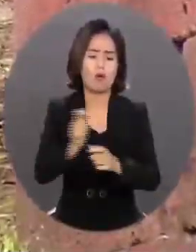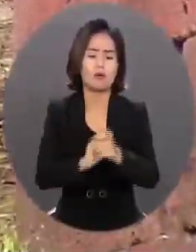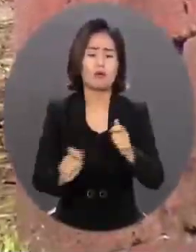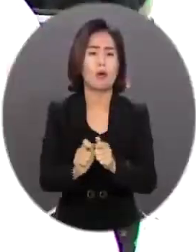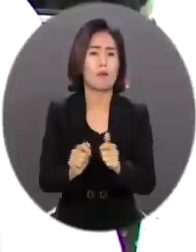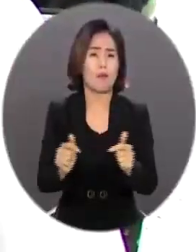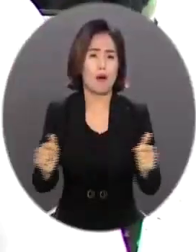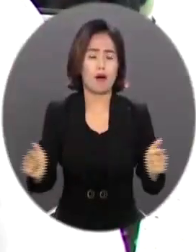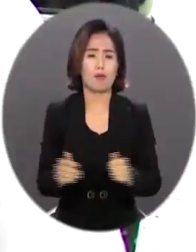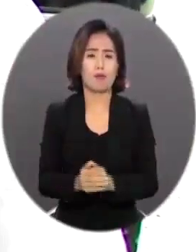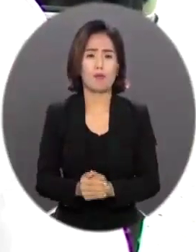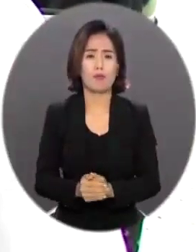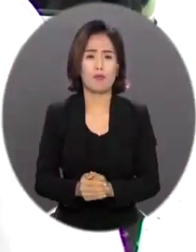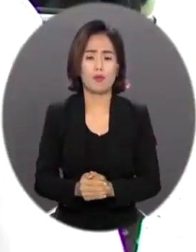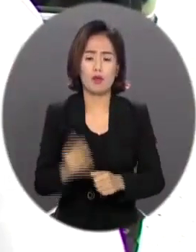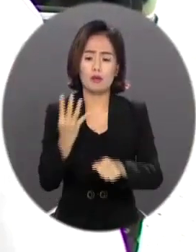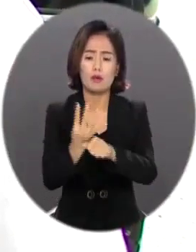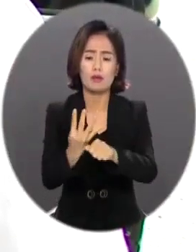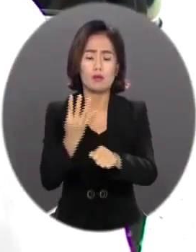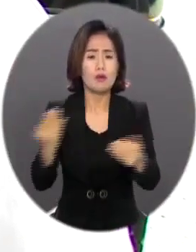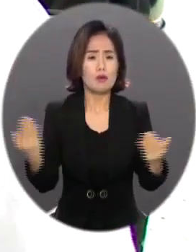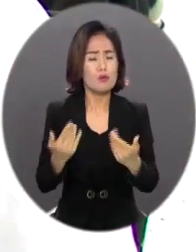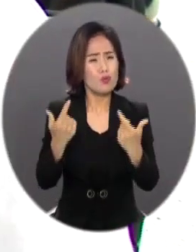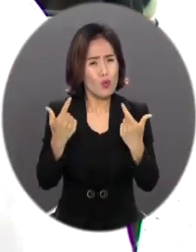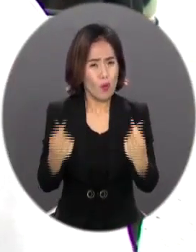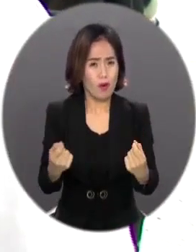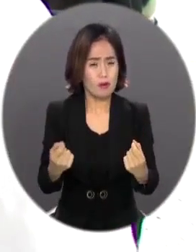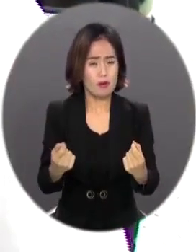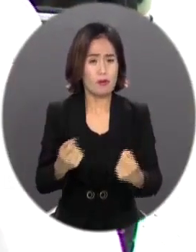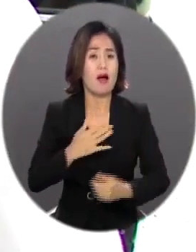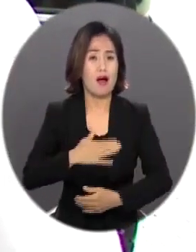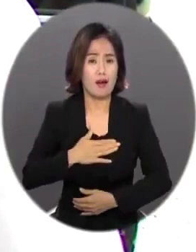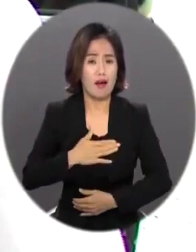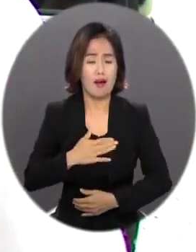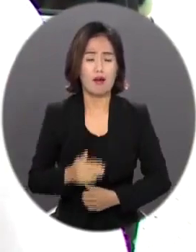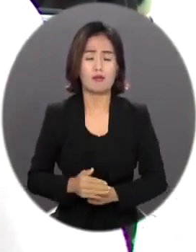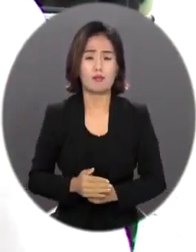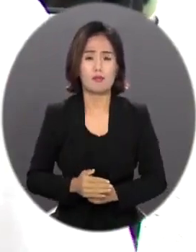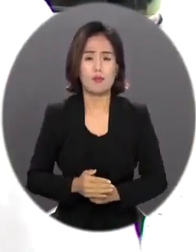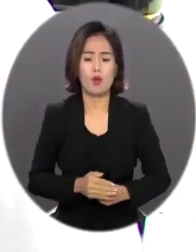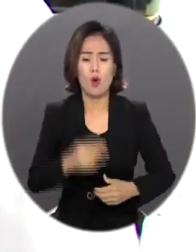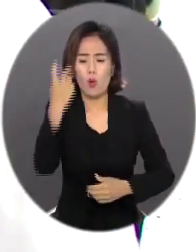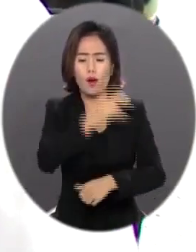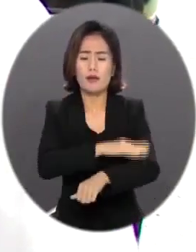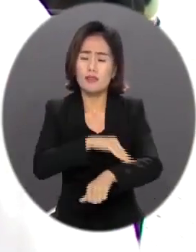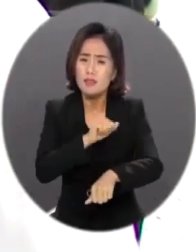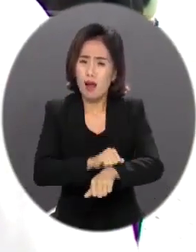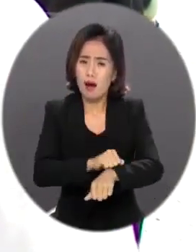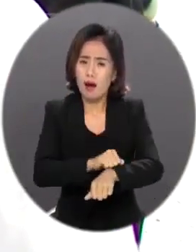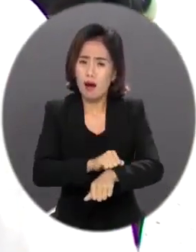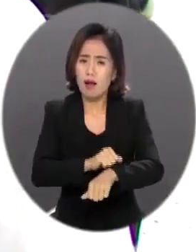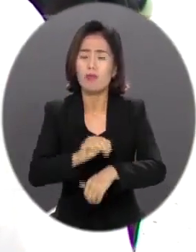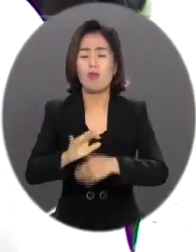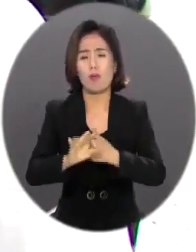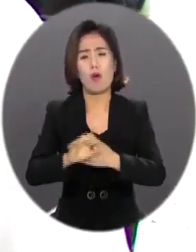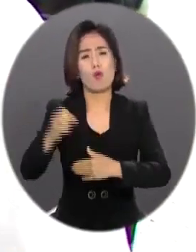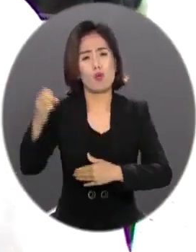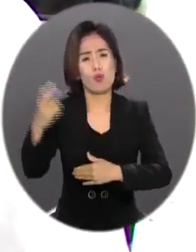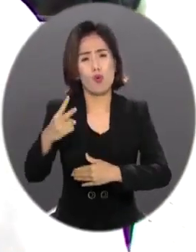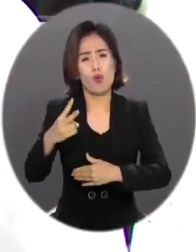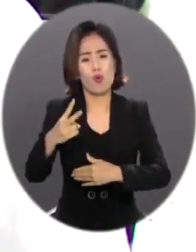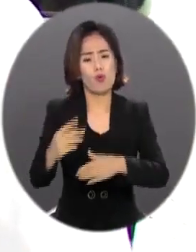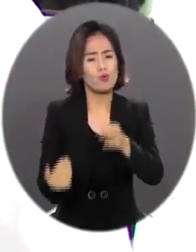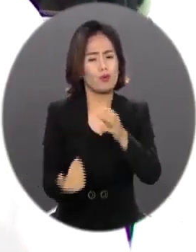있습니다. 4년 전에도 이런 일이 또 한 번 있었던 걸로 알고 있어요. 관리를 잘했다면 이렇게까지 또